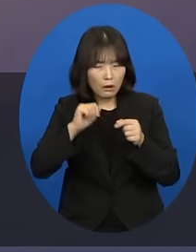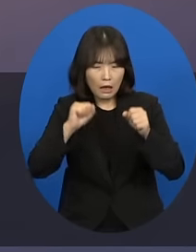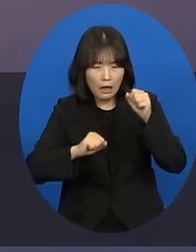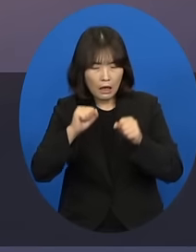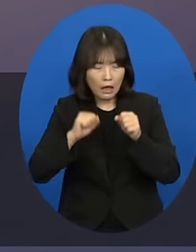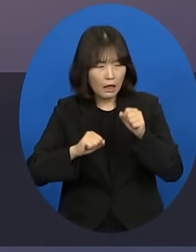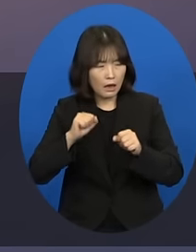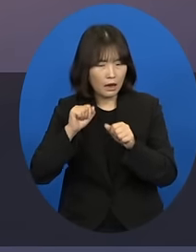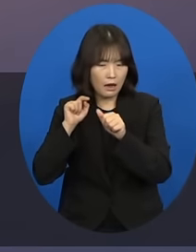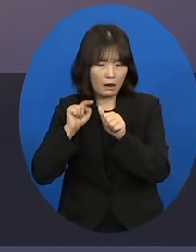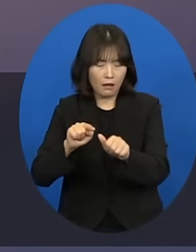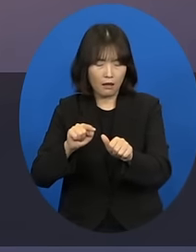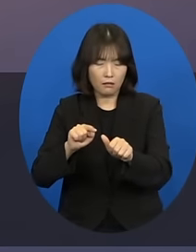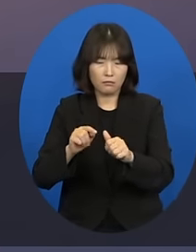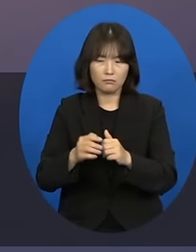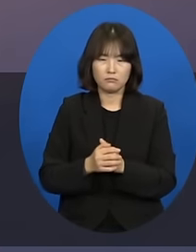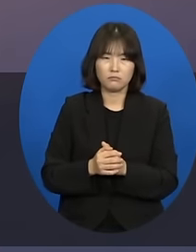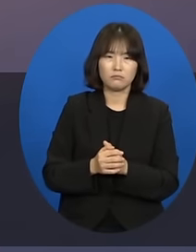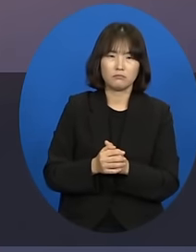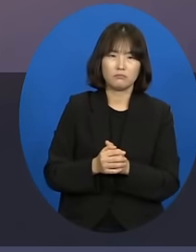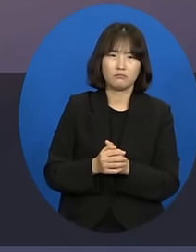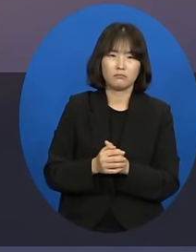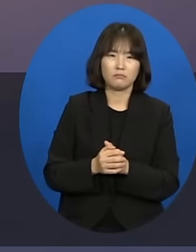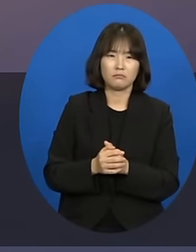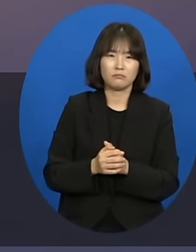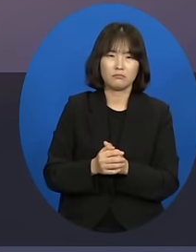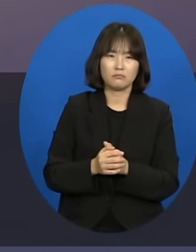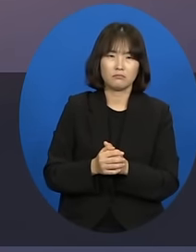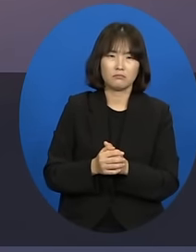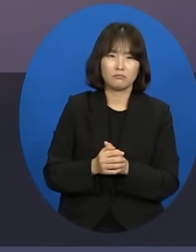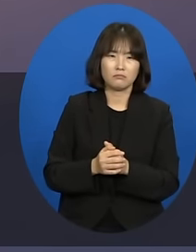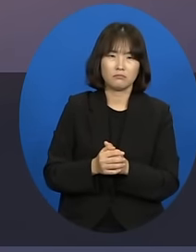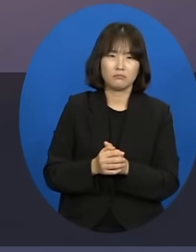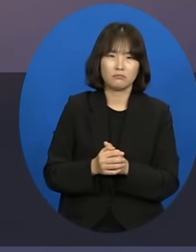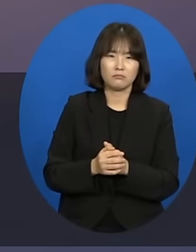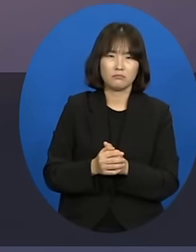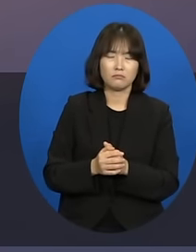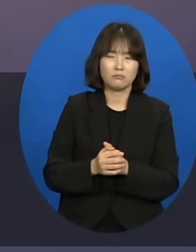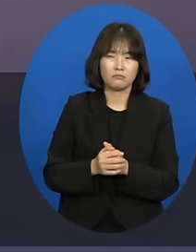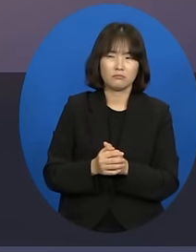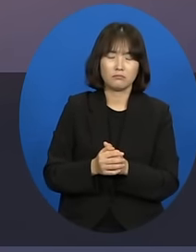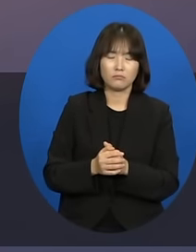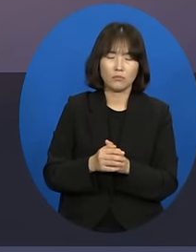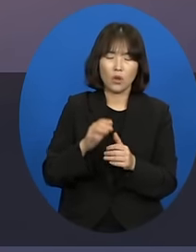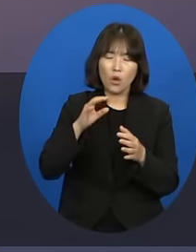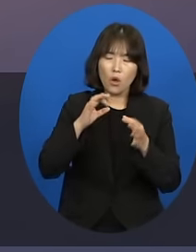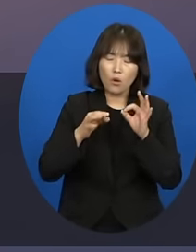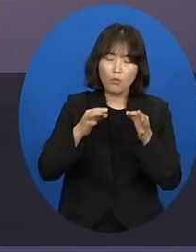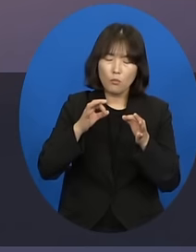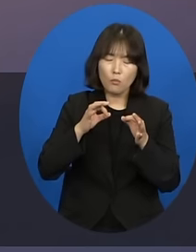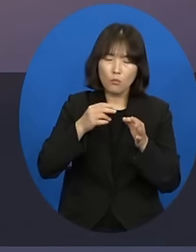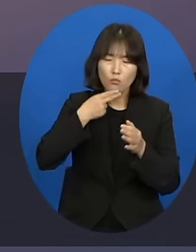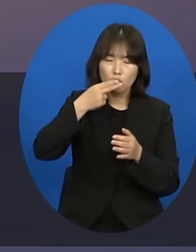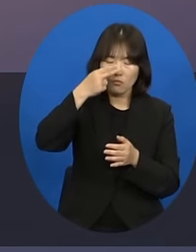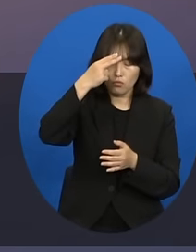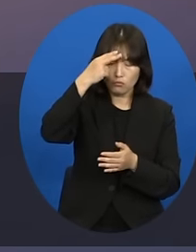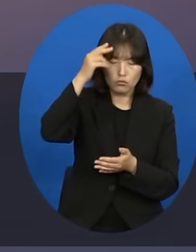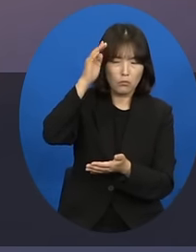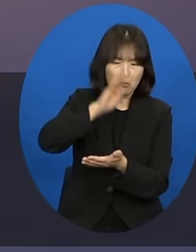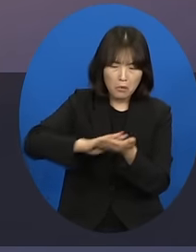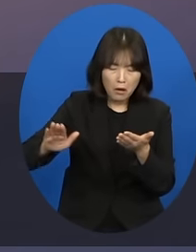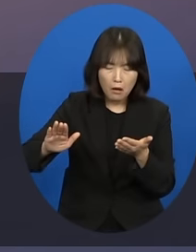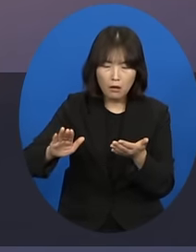쳐다보고 얘기하는 것 같아요. 포도주가 없다고 합니다. 여자여 이것이 나와 무슨 상관이 있나이까.